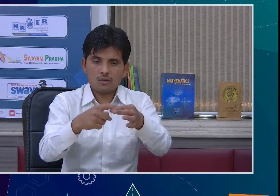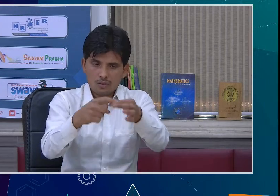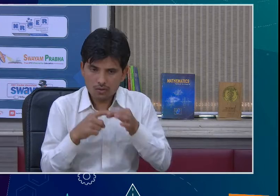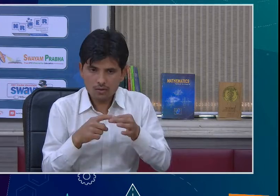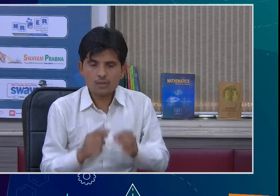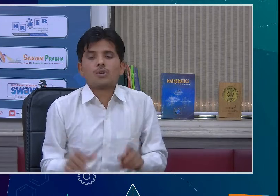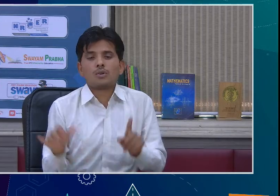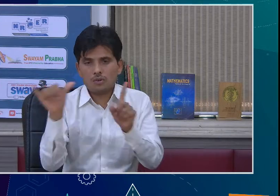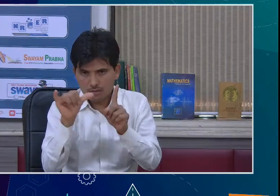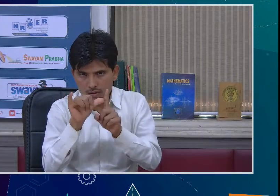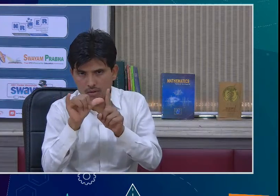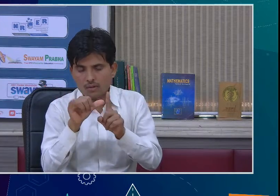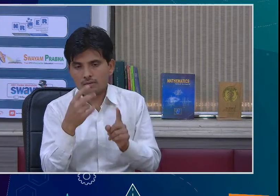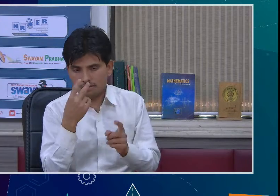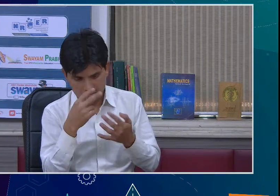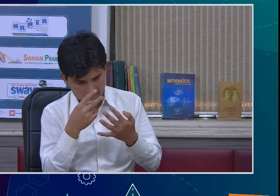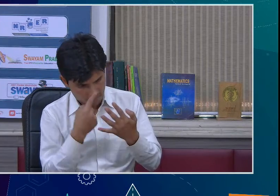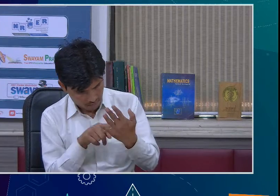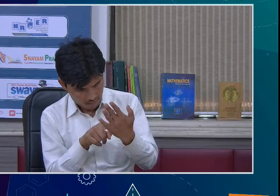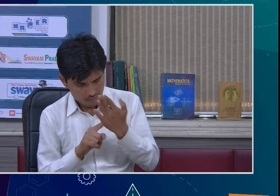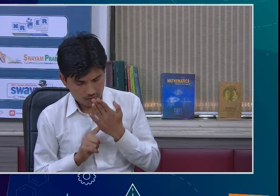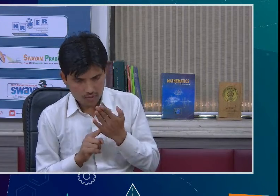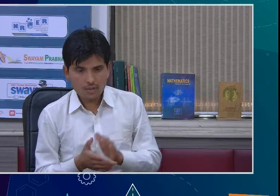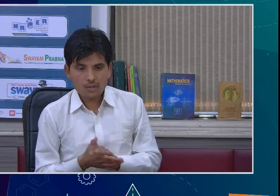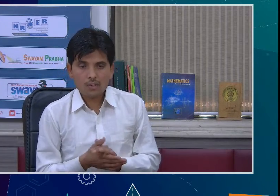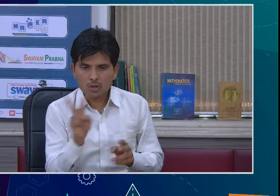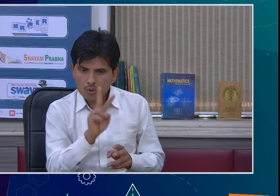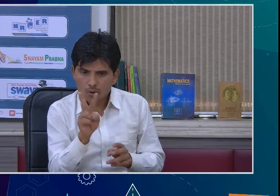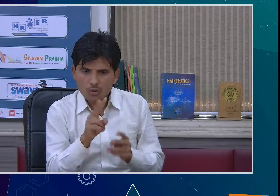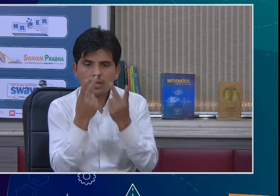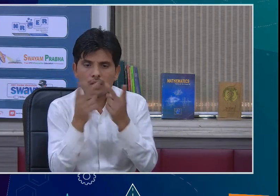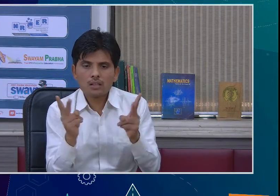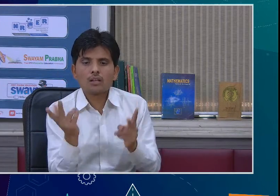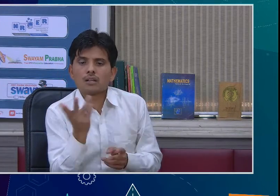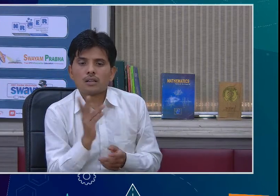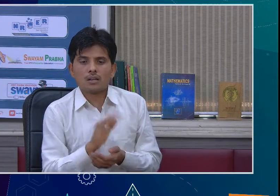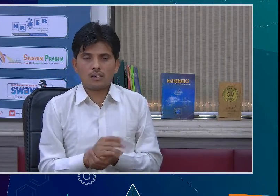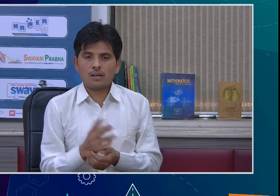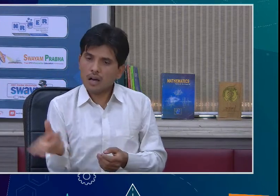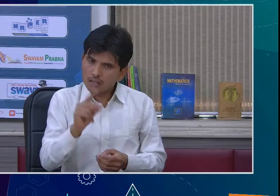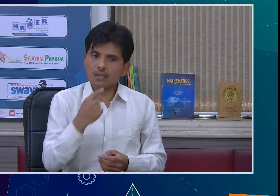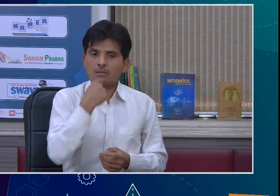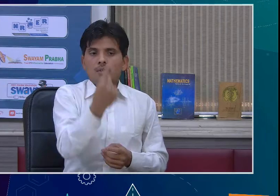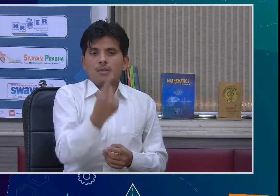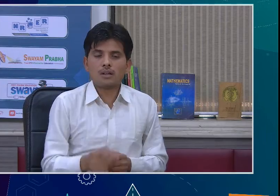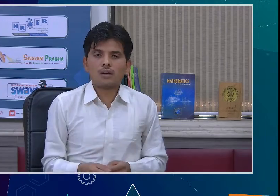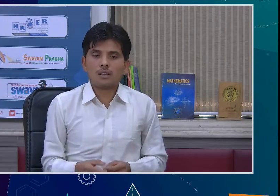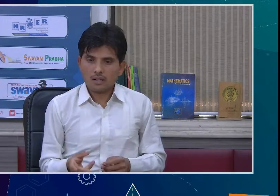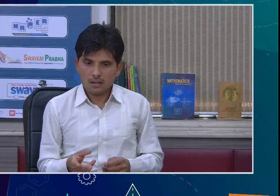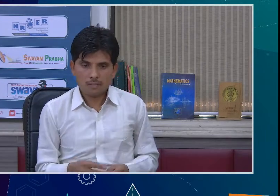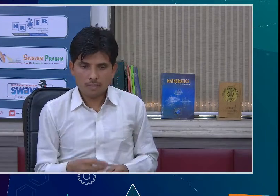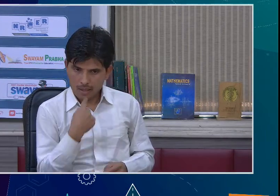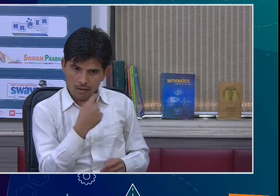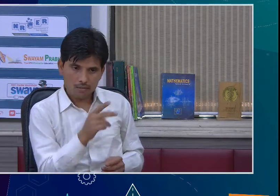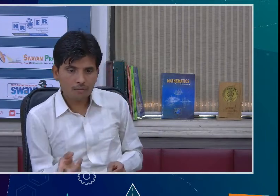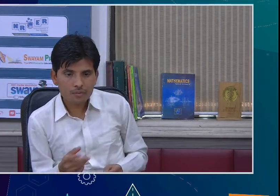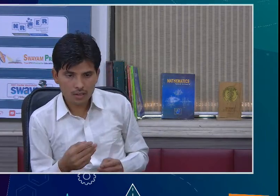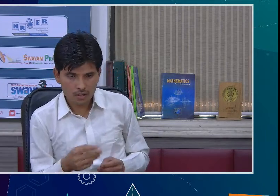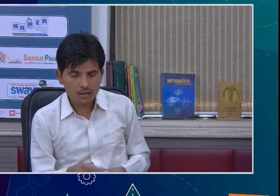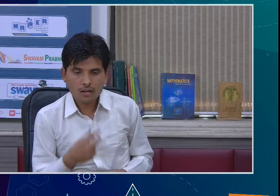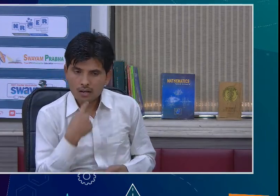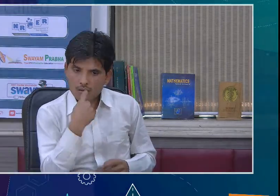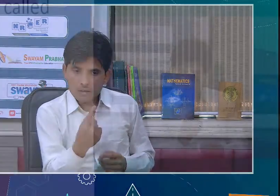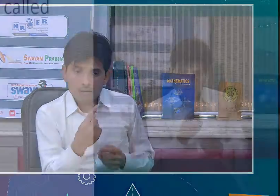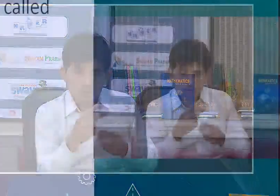कमेंट सेक्शन में. एक बार फिर से मुख्य अंतर बता दीजिए इन दोनों में क्या है. Yes, I'll go back and tell you. As far